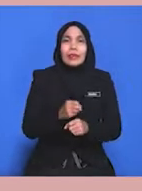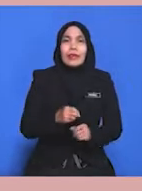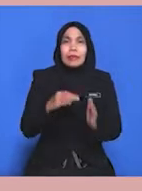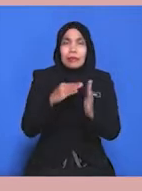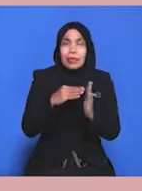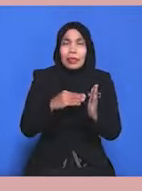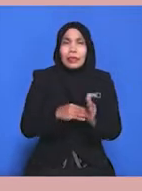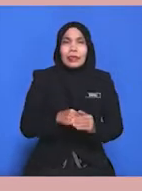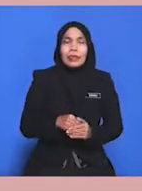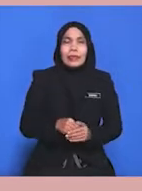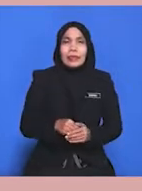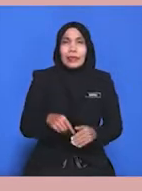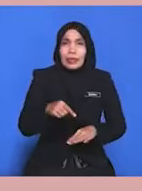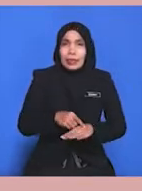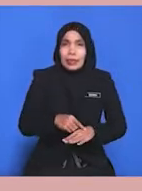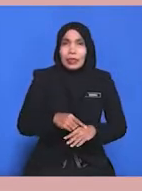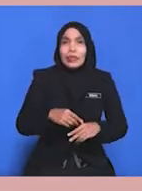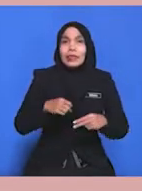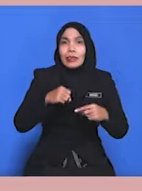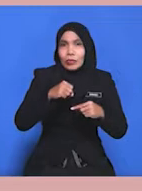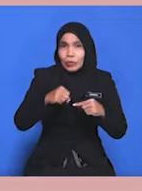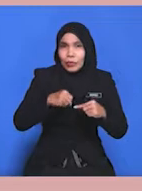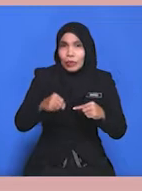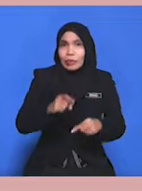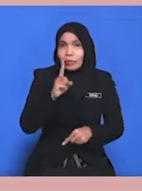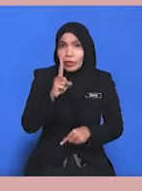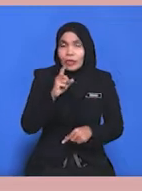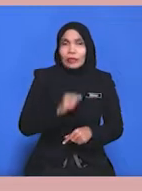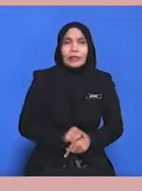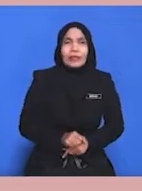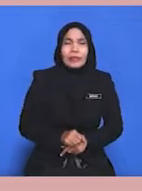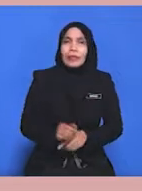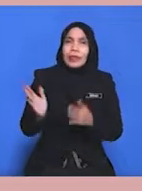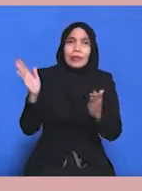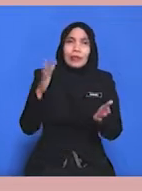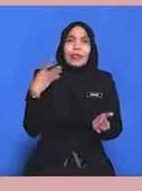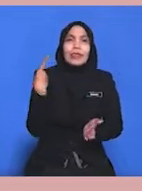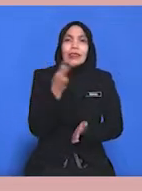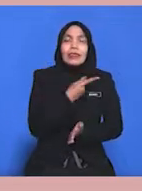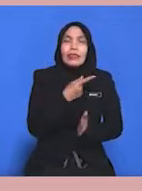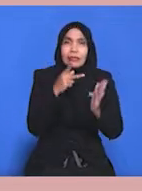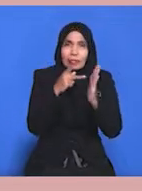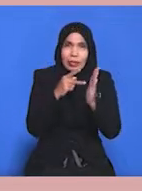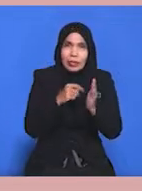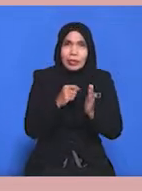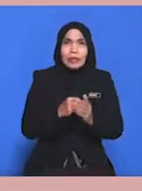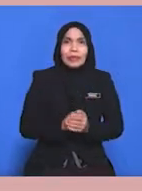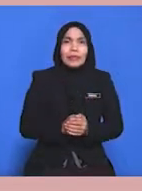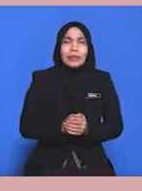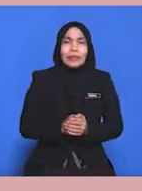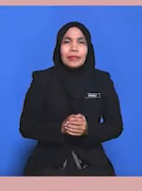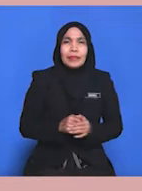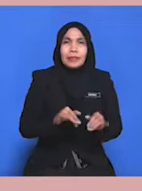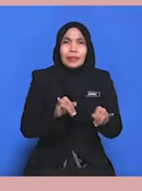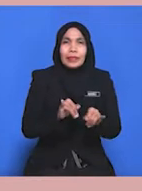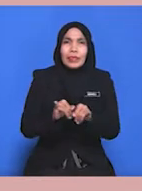di pusingan pertama. Mari kita sama-sama hitung bilangan perlawanan di pusingan pertama jika